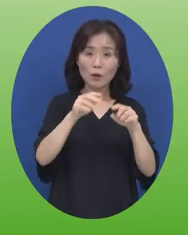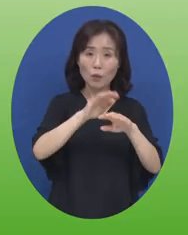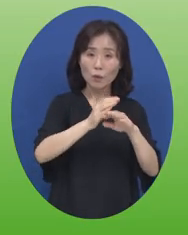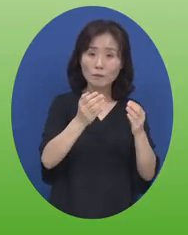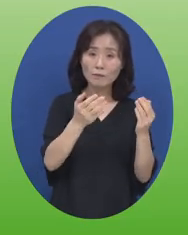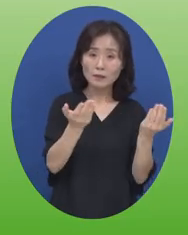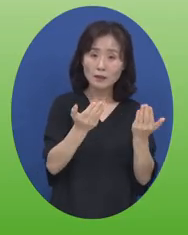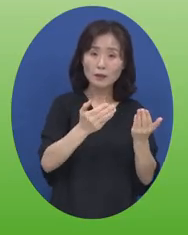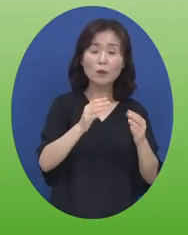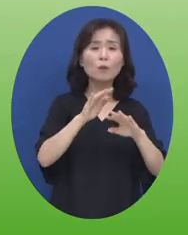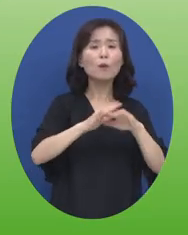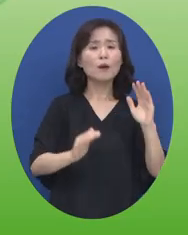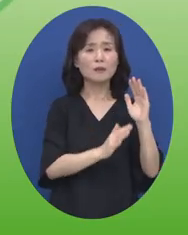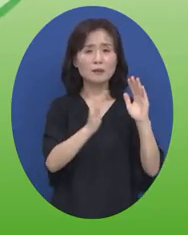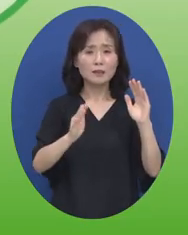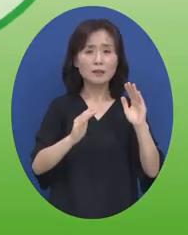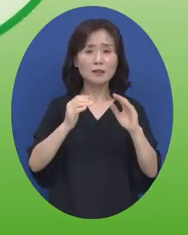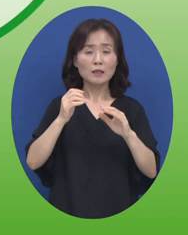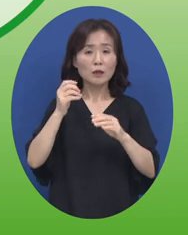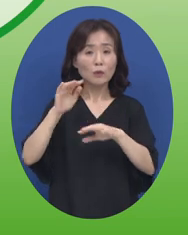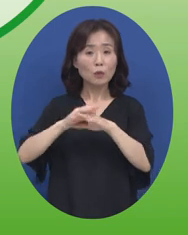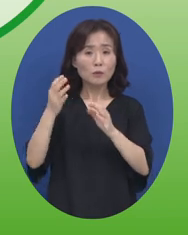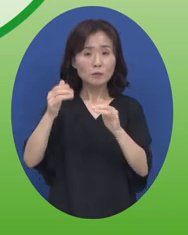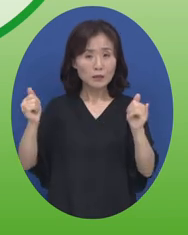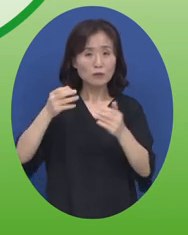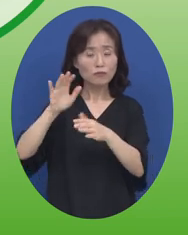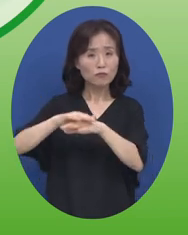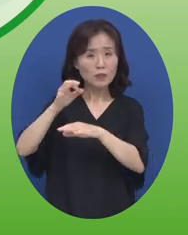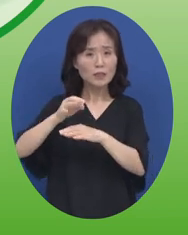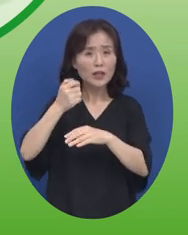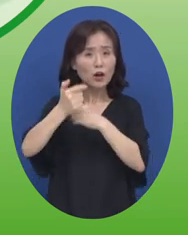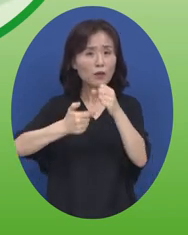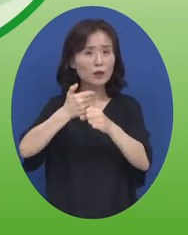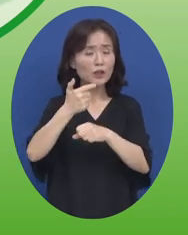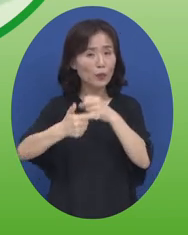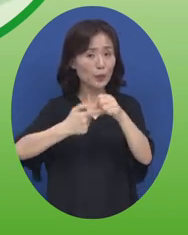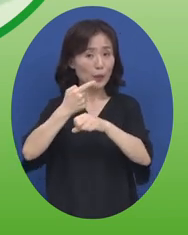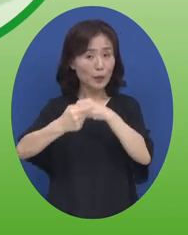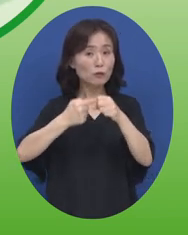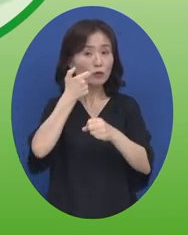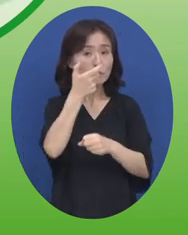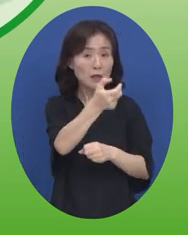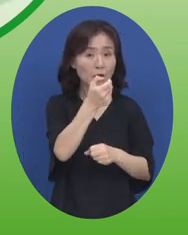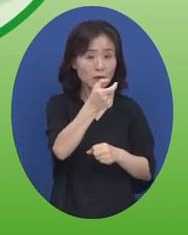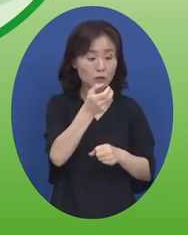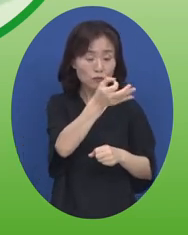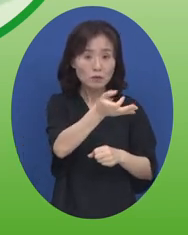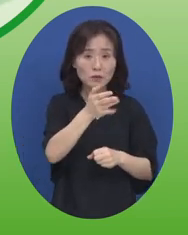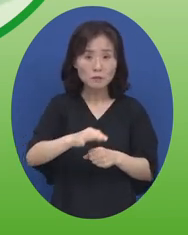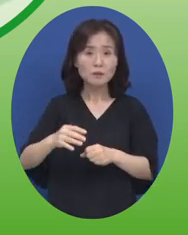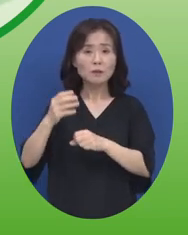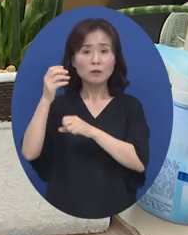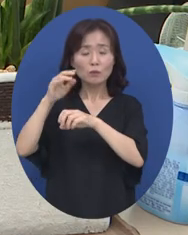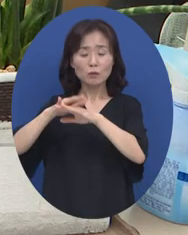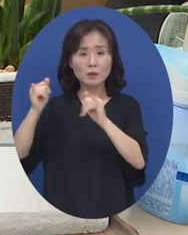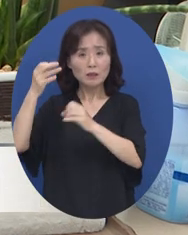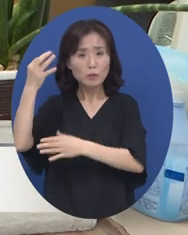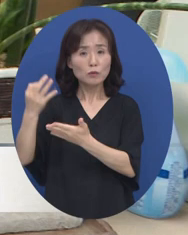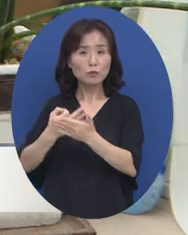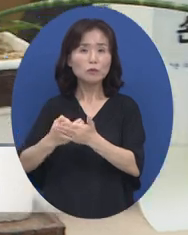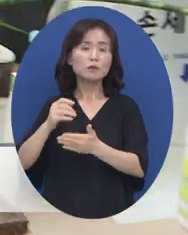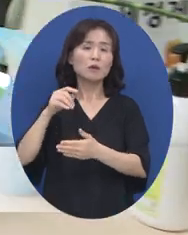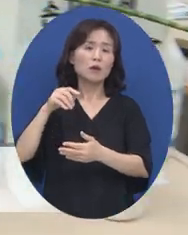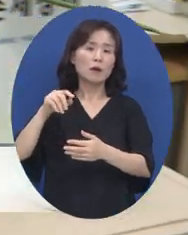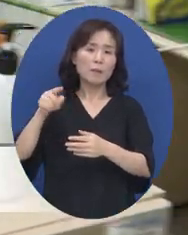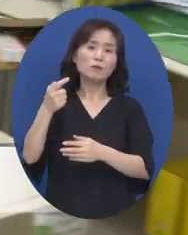짓는 농가의 경우 놈이 수당은 연간 60만 원 이지만 농민 기본소득 으로 따지면 120만원이 되는 셈입니다 돈은